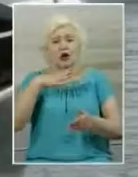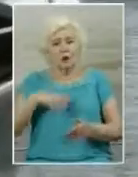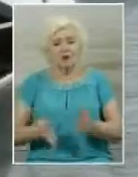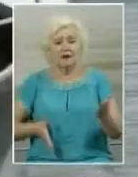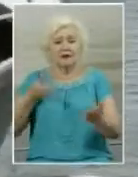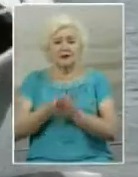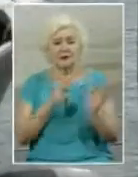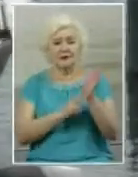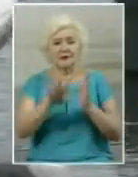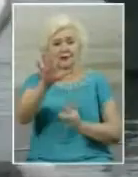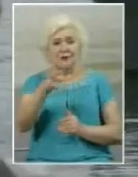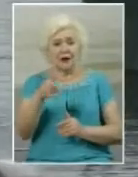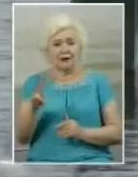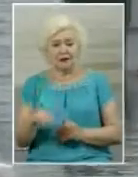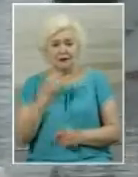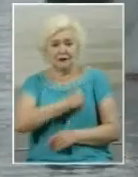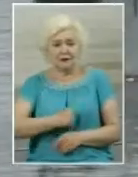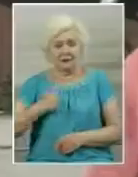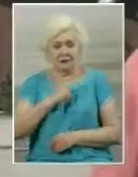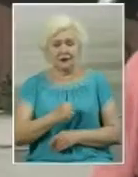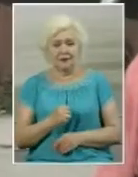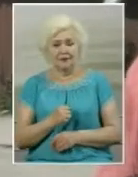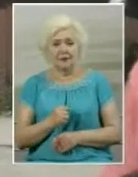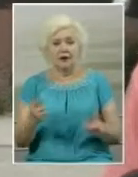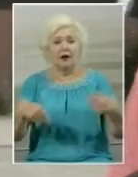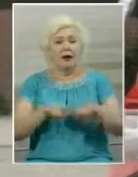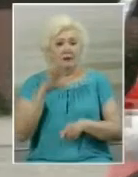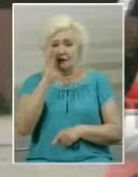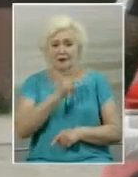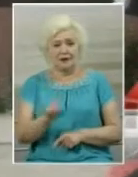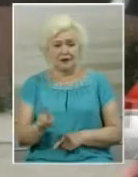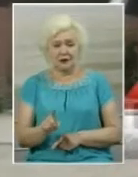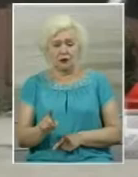платити 75 гривень, розгнівався. Це не серйозно.